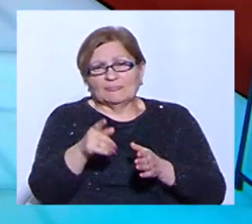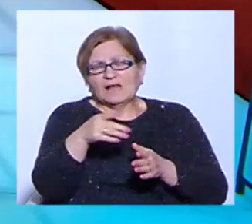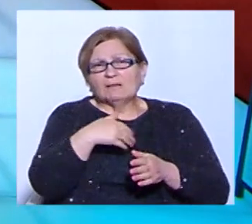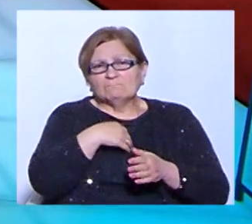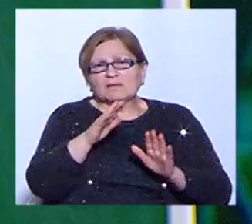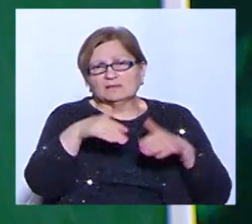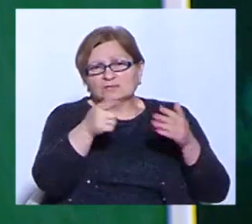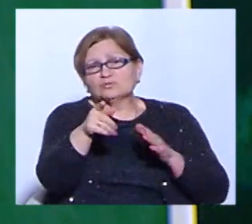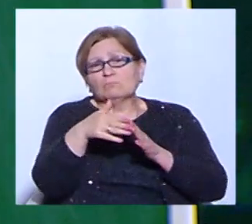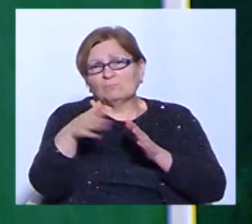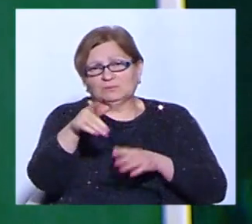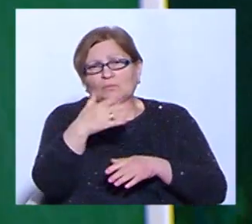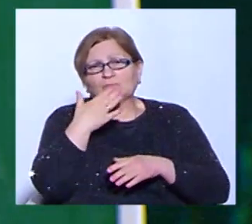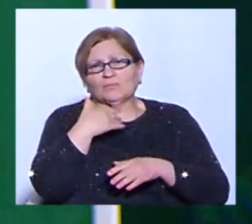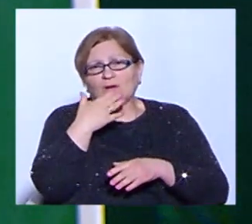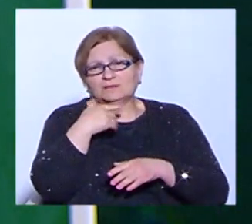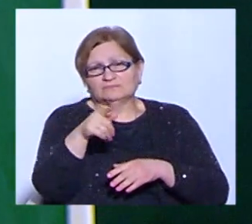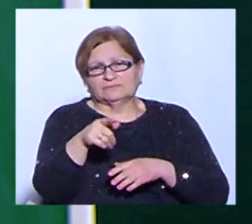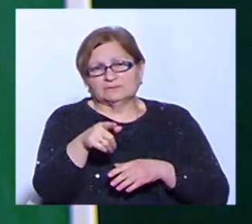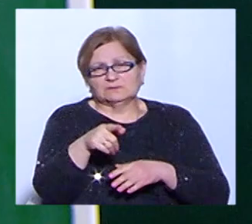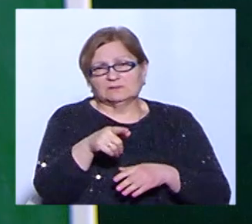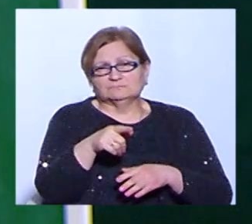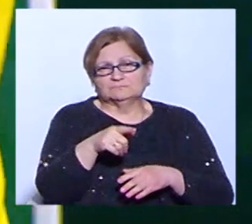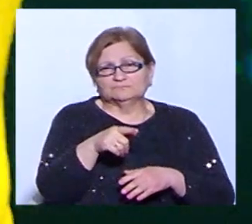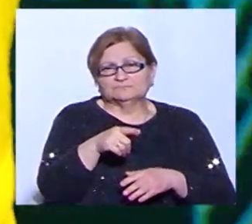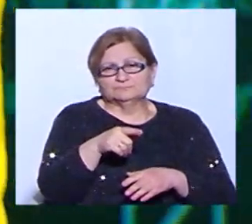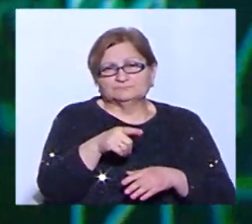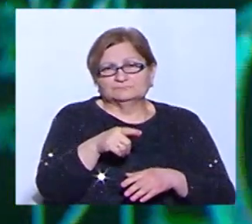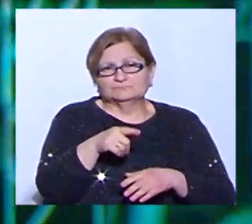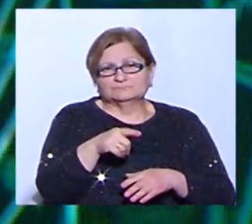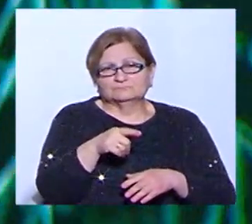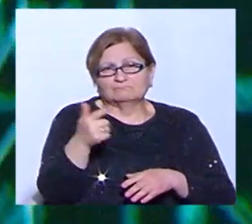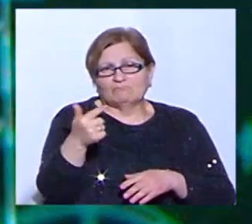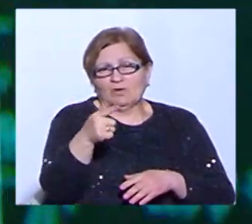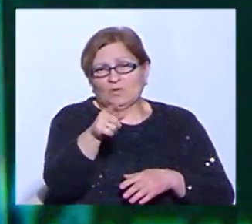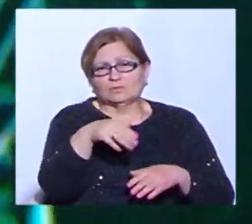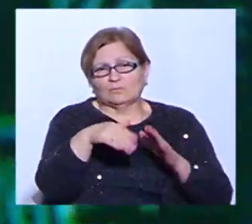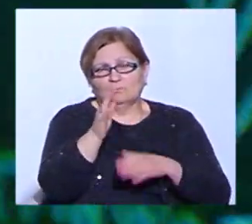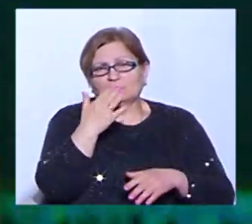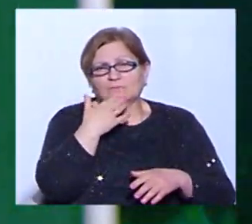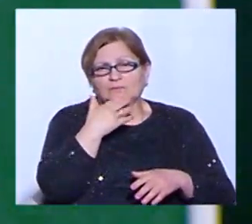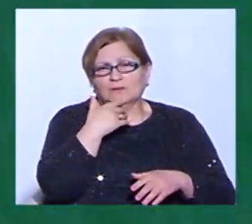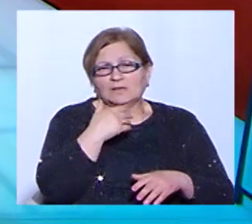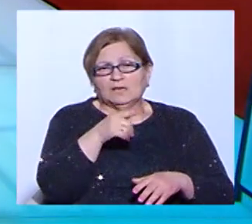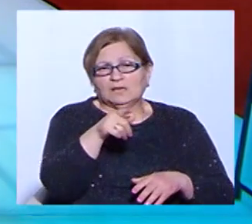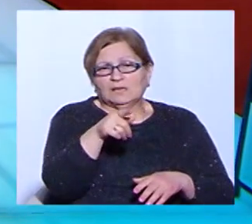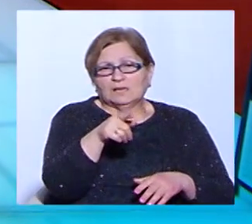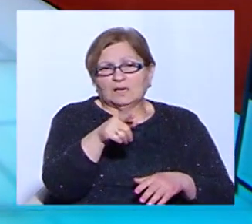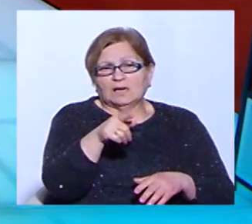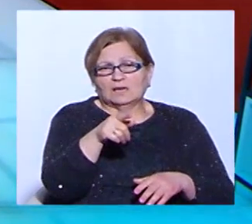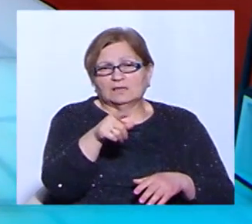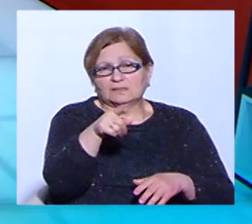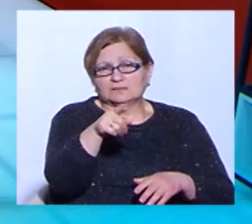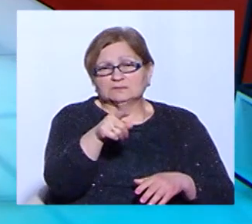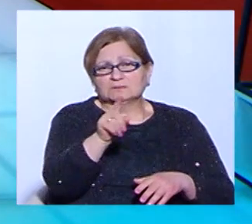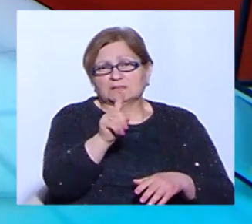ეს გამოიყენოთ ხოლმე და მიხვდებით რატომ, თუმცა შეგიძლიათ ესე ის ფუძე, რომელიც დაიყვანება